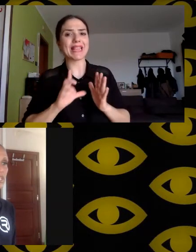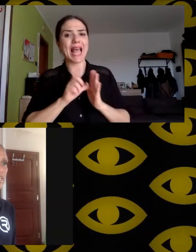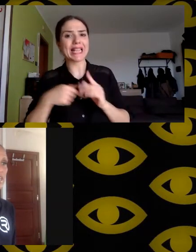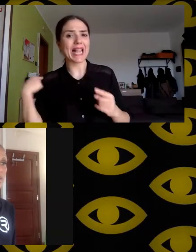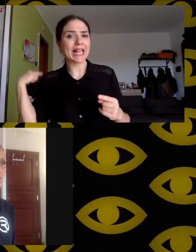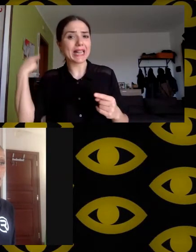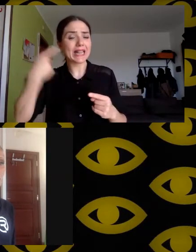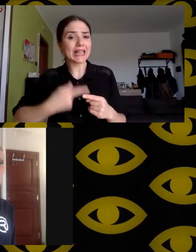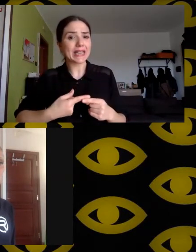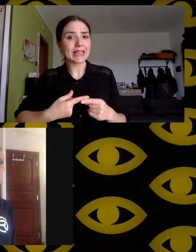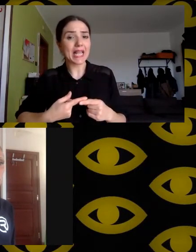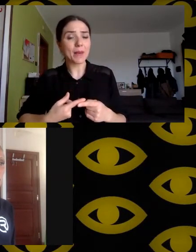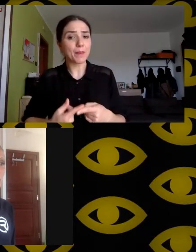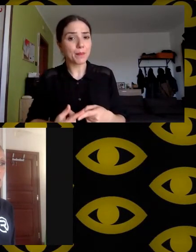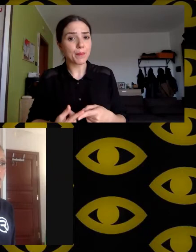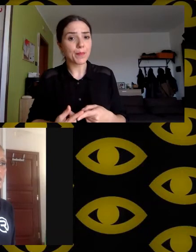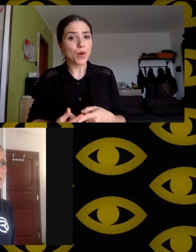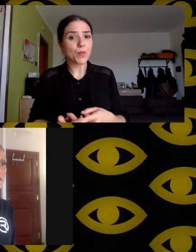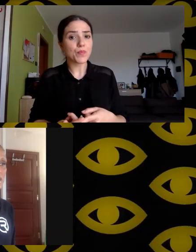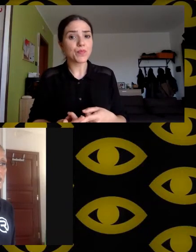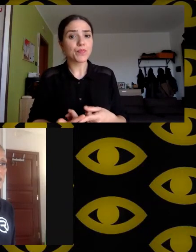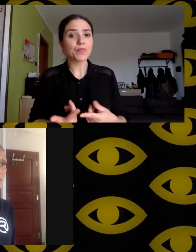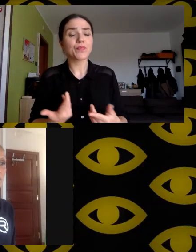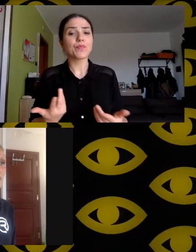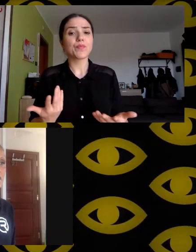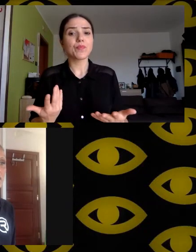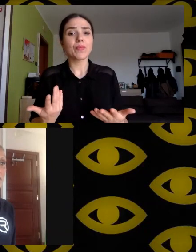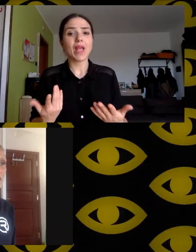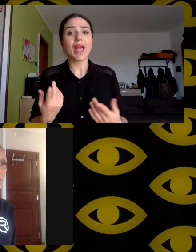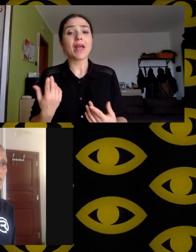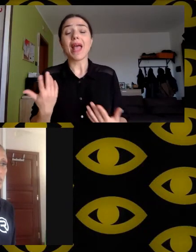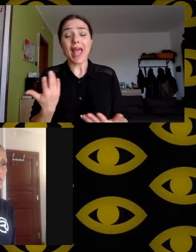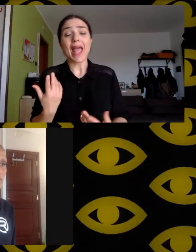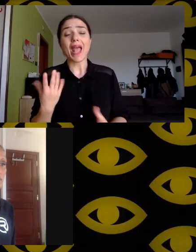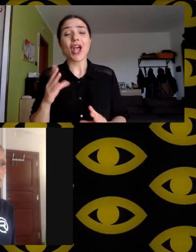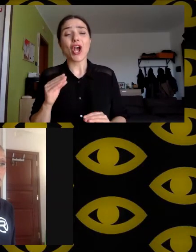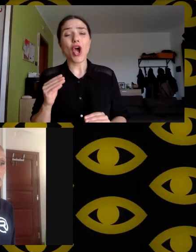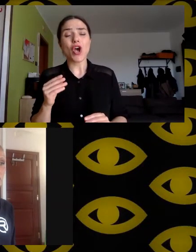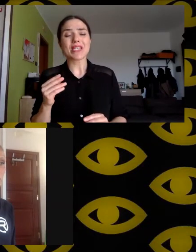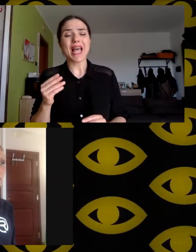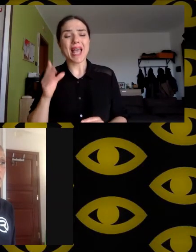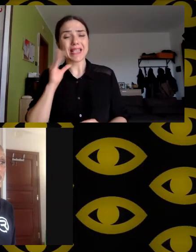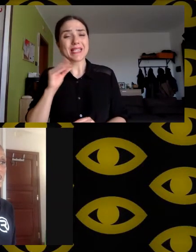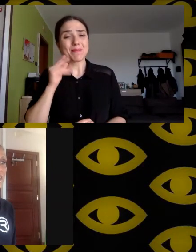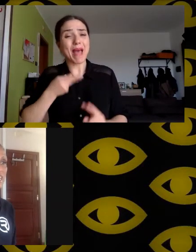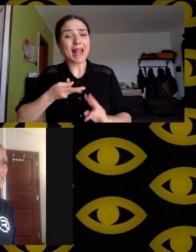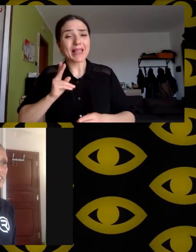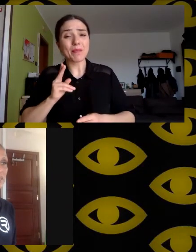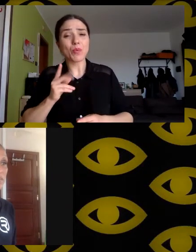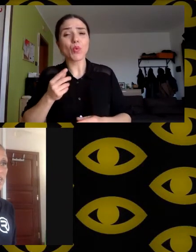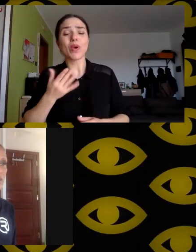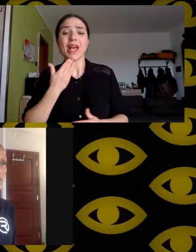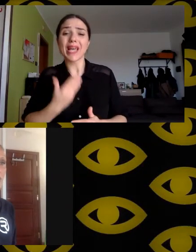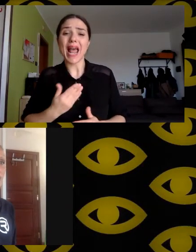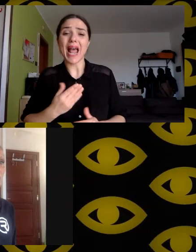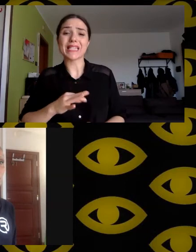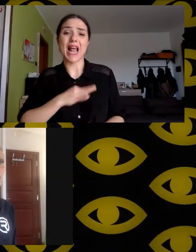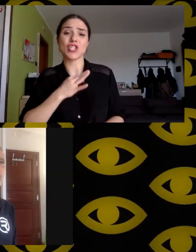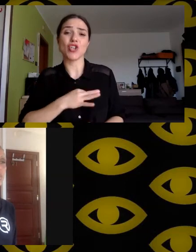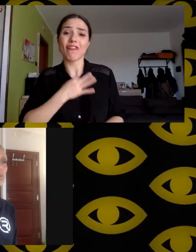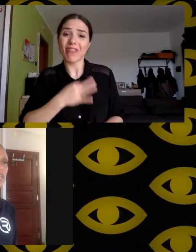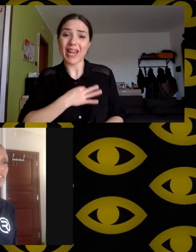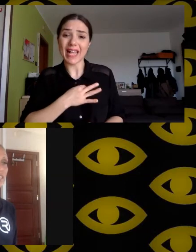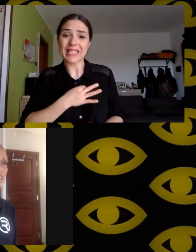più che no, se non proprio la sofferenza, il momento di difficoltà, ti permette di migliorare